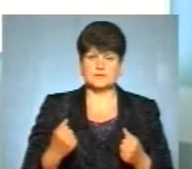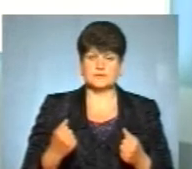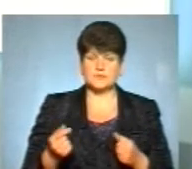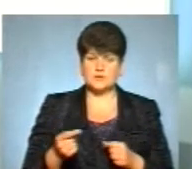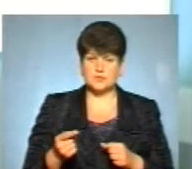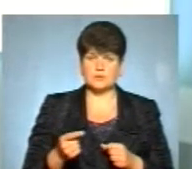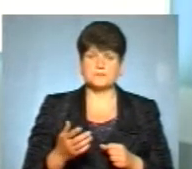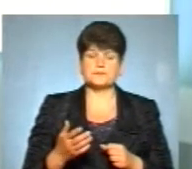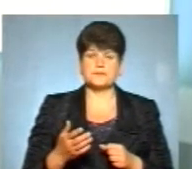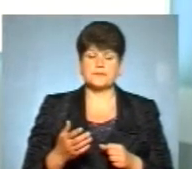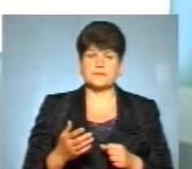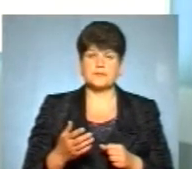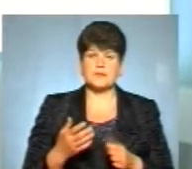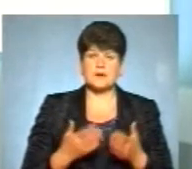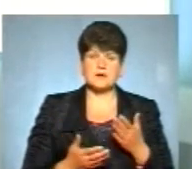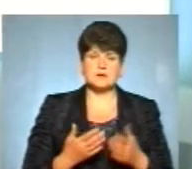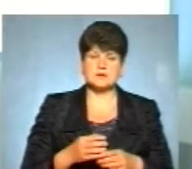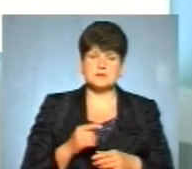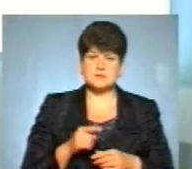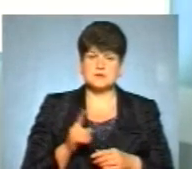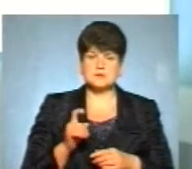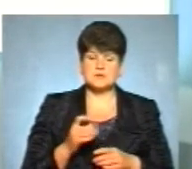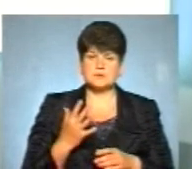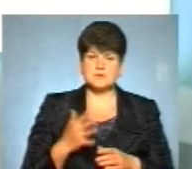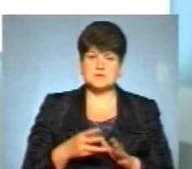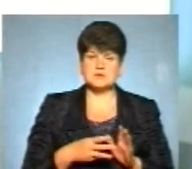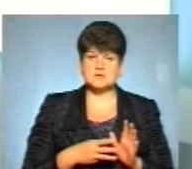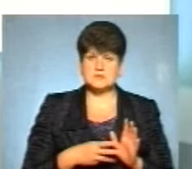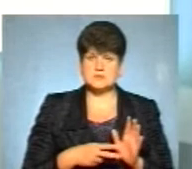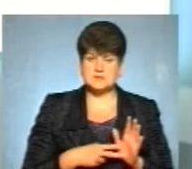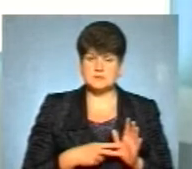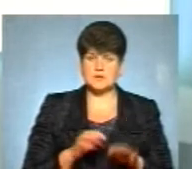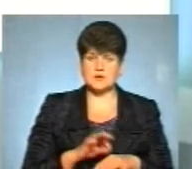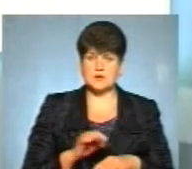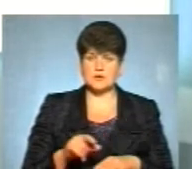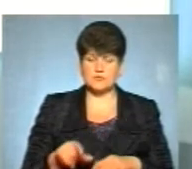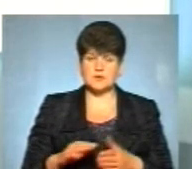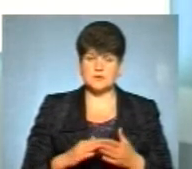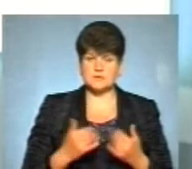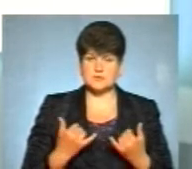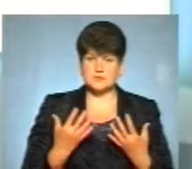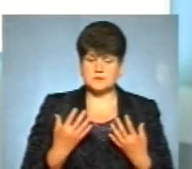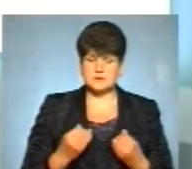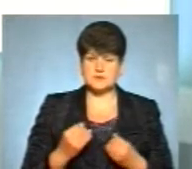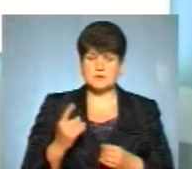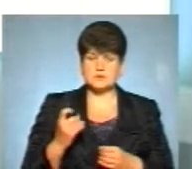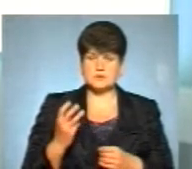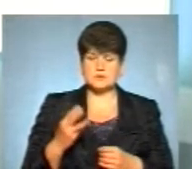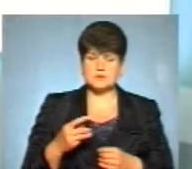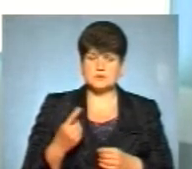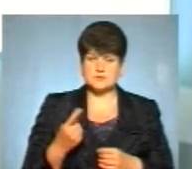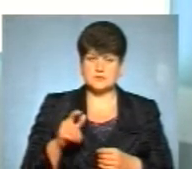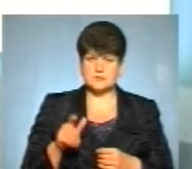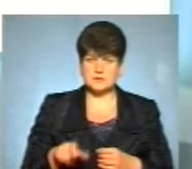і громади, так? Але з тих 157 хворих, які станом є на сьогоднішній день, 131